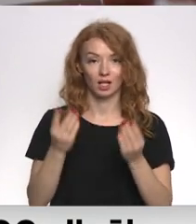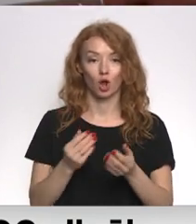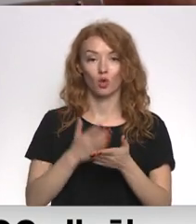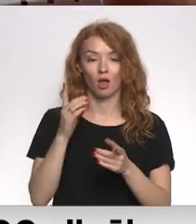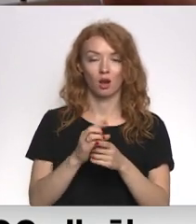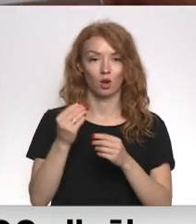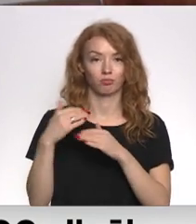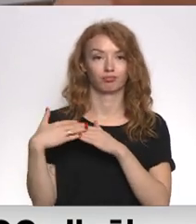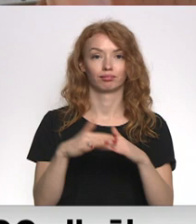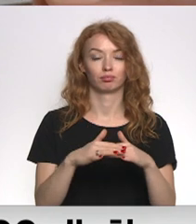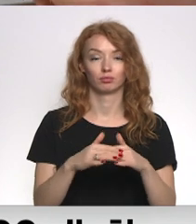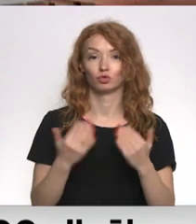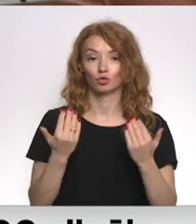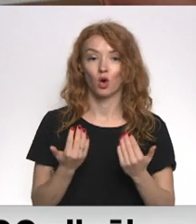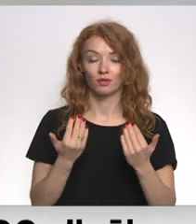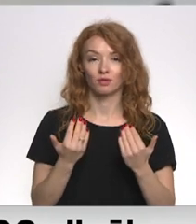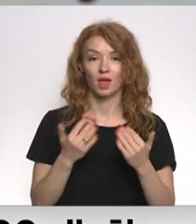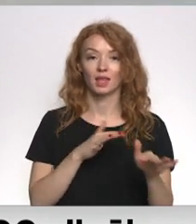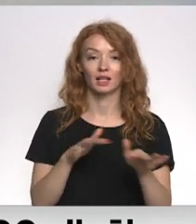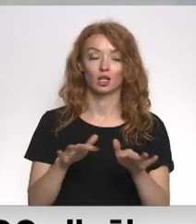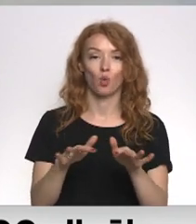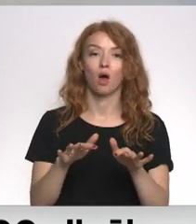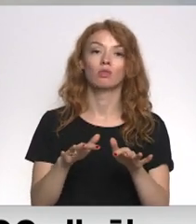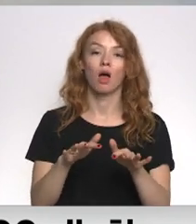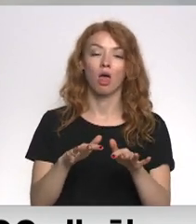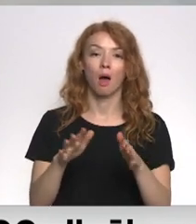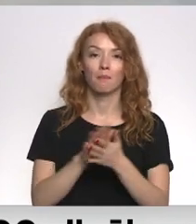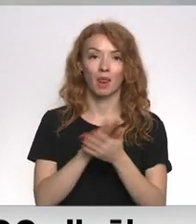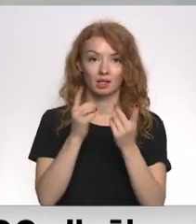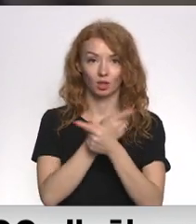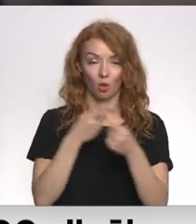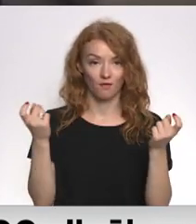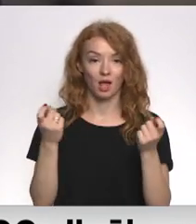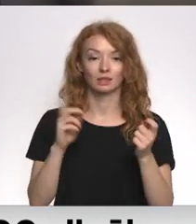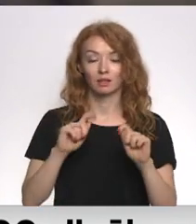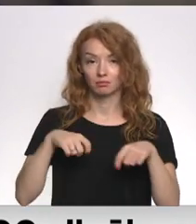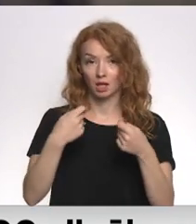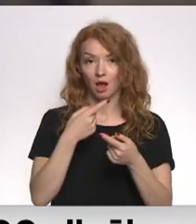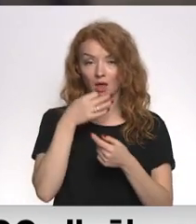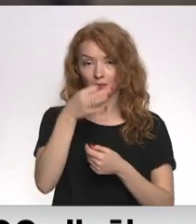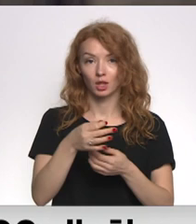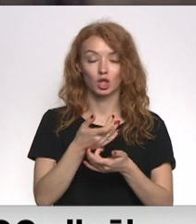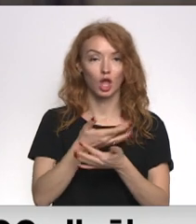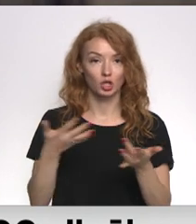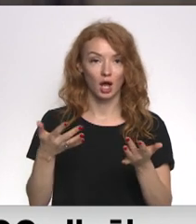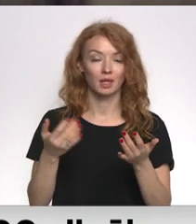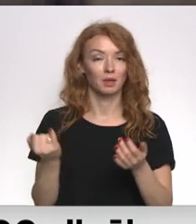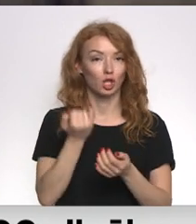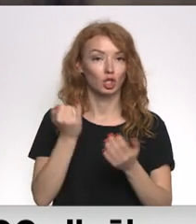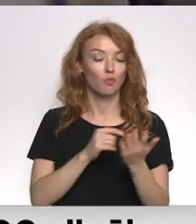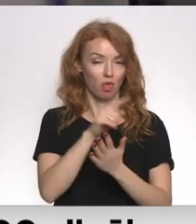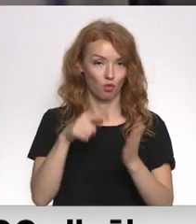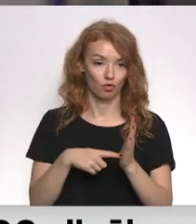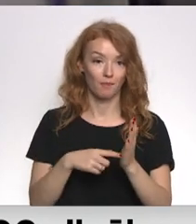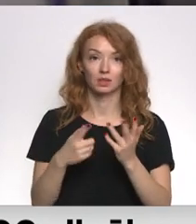arī naudas izmaksa. Šodien rīkotajā labklājības un ekonomikas ministriju preses konferencē tiks sniegts atbildes uz dažādiem sabiedrību interesējošiem